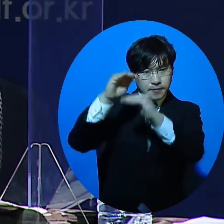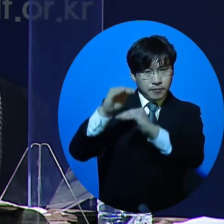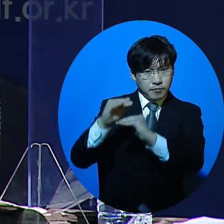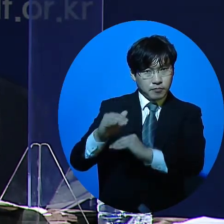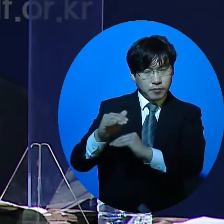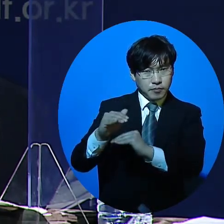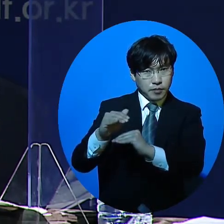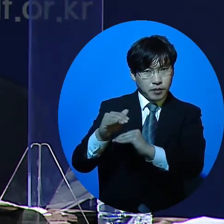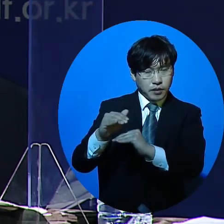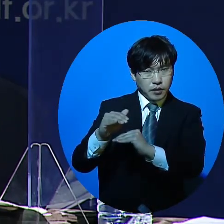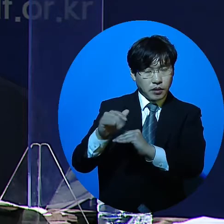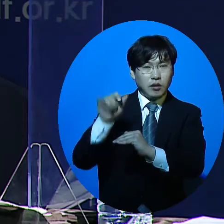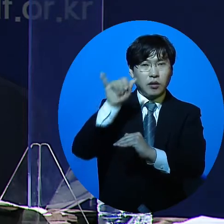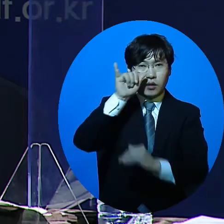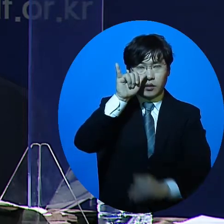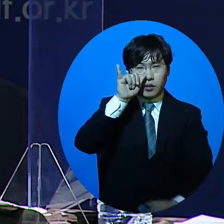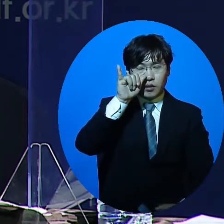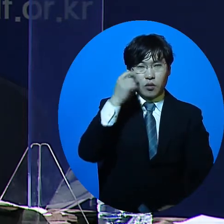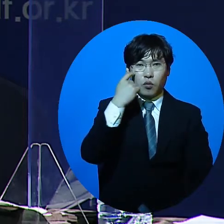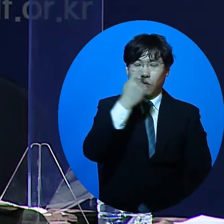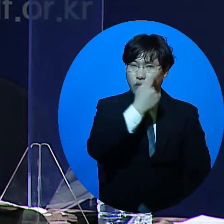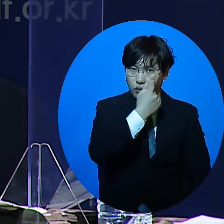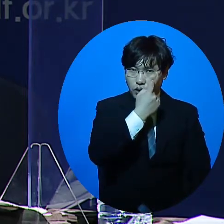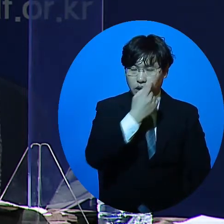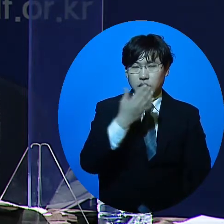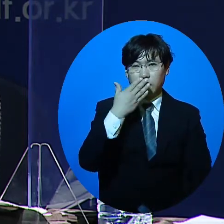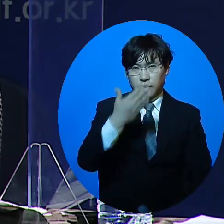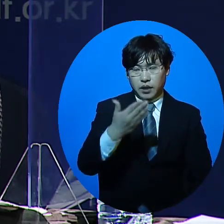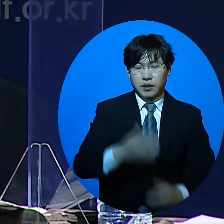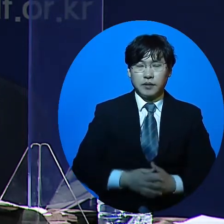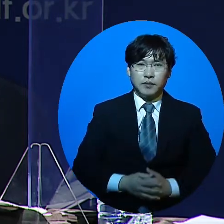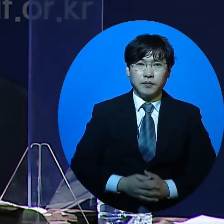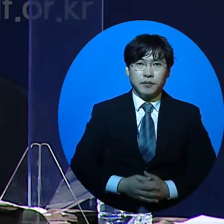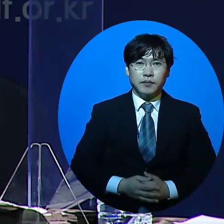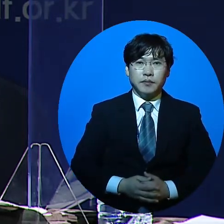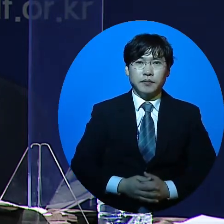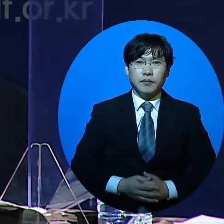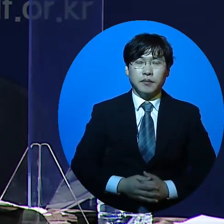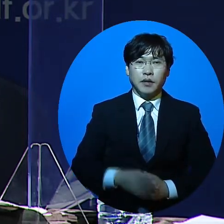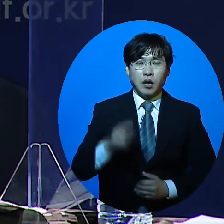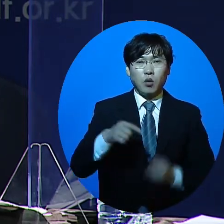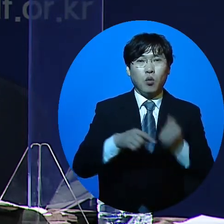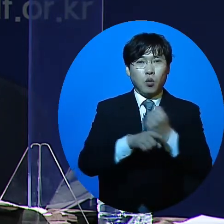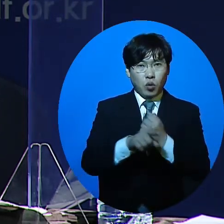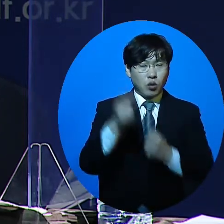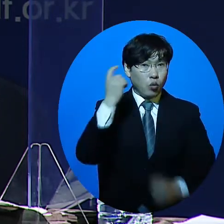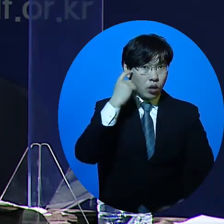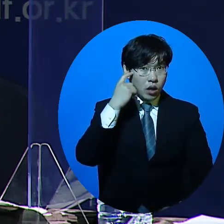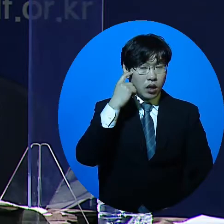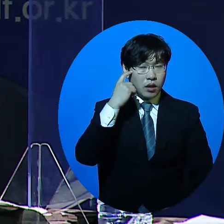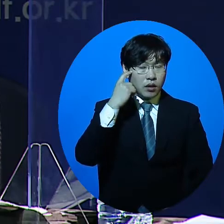체계적으로 되었구나라는 거를 저는 느꼈습니다. 그 이유는